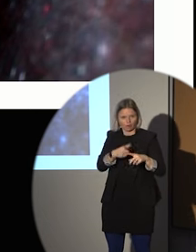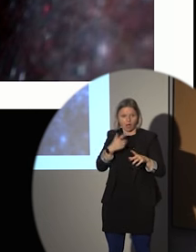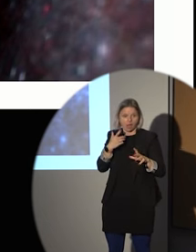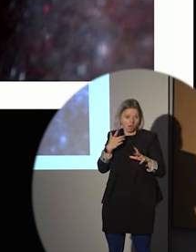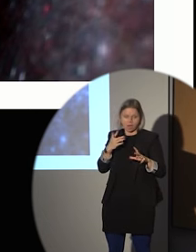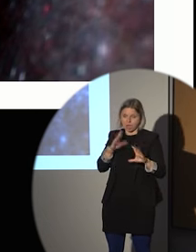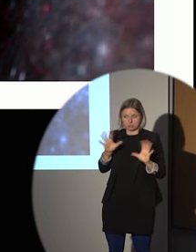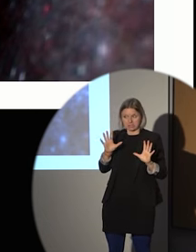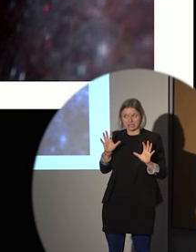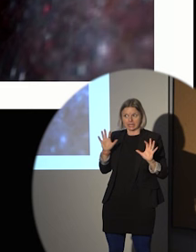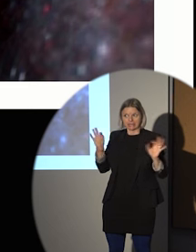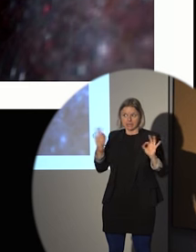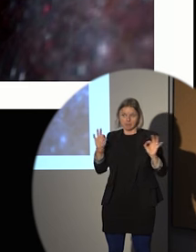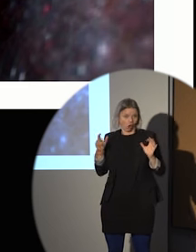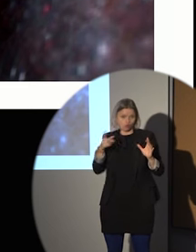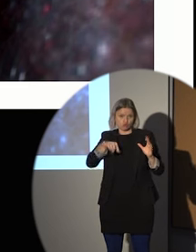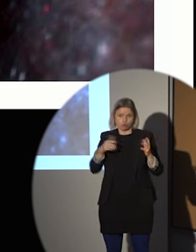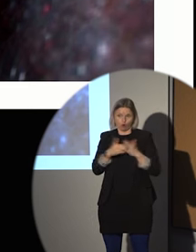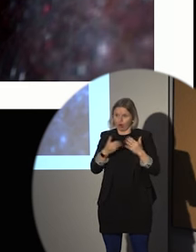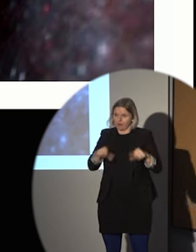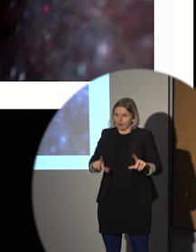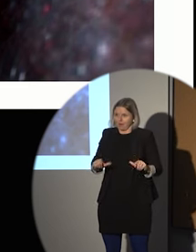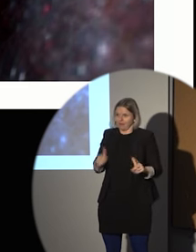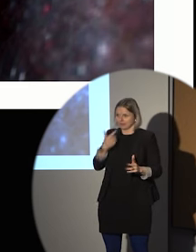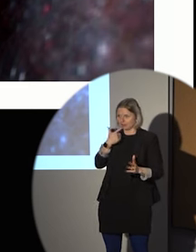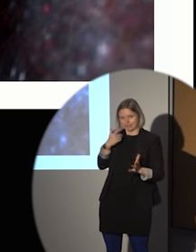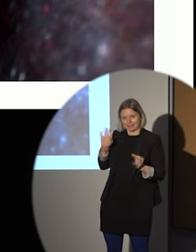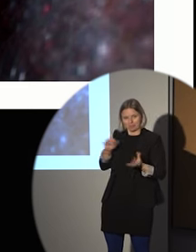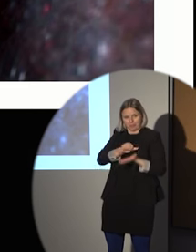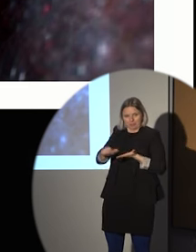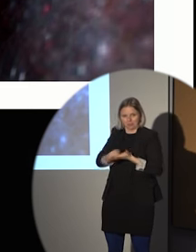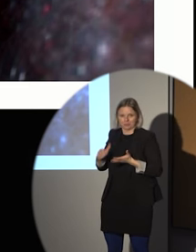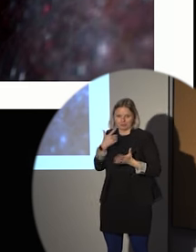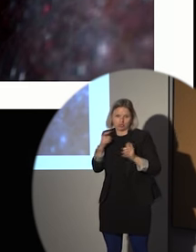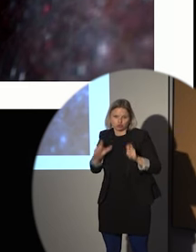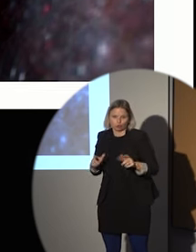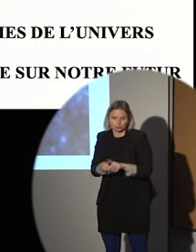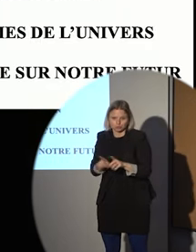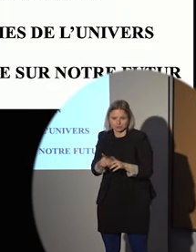et on en a encore pour 10 millions d'années. Ça, c'est quand même une excellente nouvelle, je l'espère en tout cas.